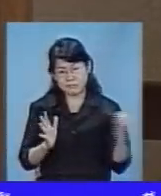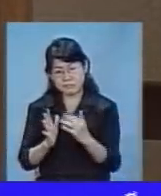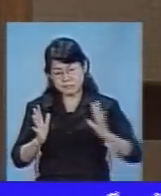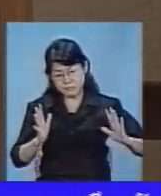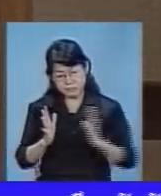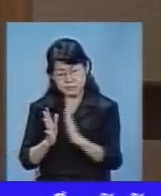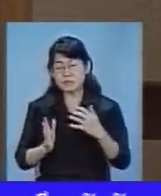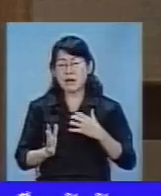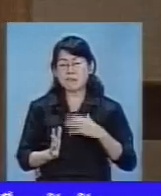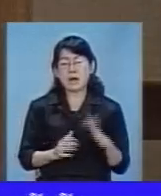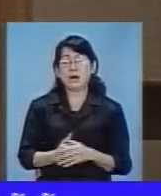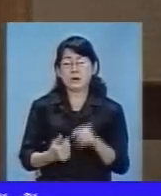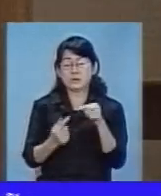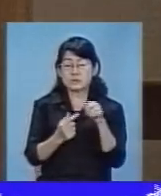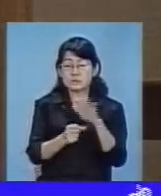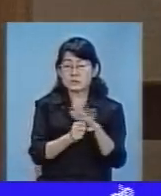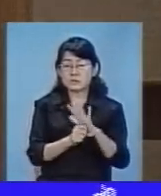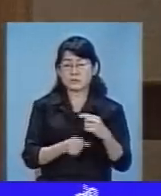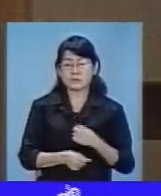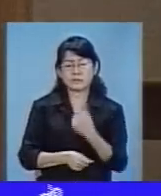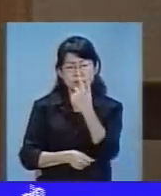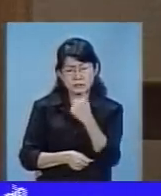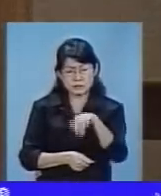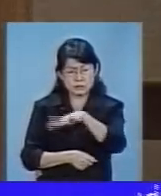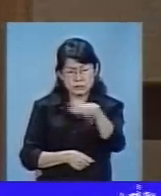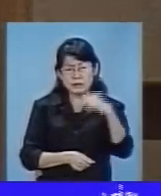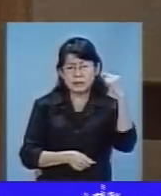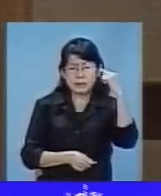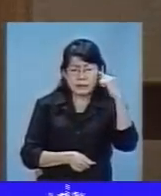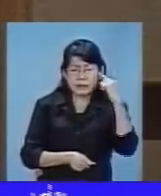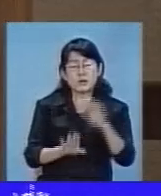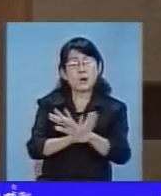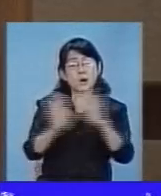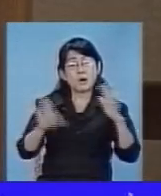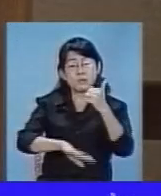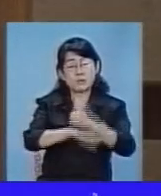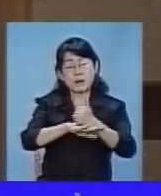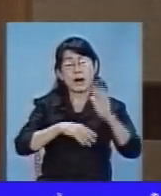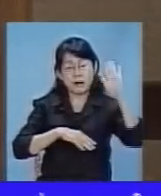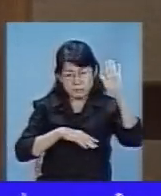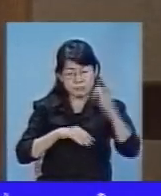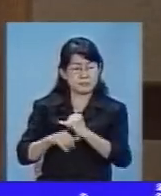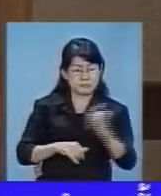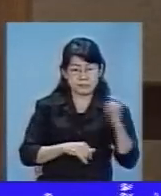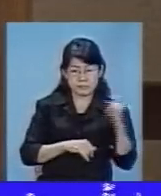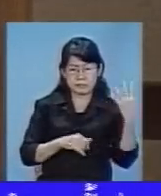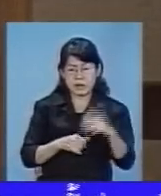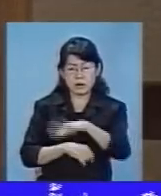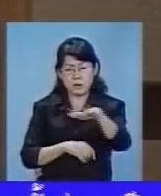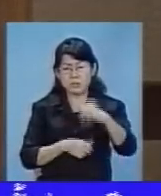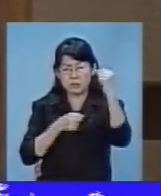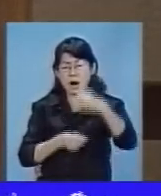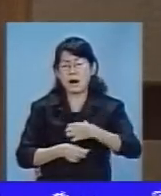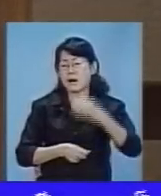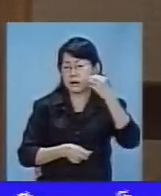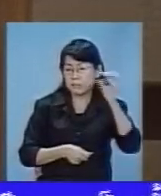ช่วงที่ผู้ชุมนุมเนี่ยอยู่ในช่วงที่กำลังจะเดินทางกลับบ้านไม่ต้องการให้เกิดความเข้าใจผิดเพราะผู้ชุมนุมเองเนี่ย